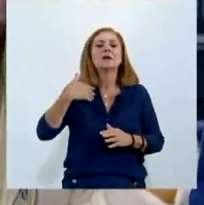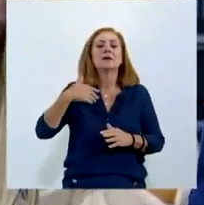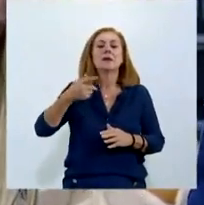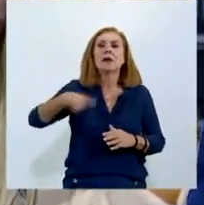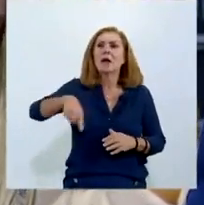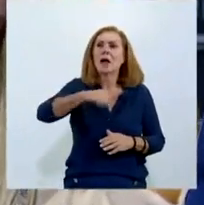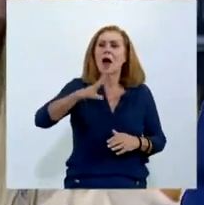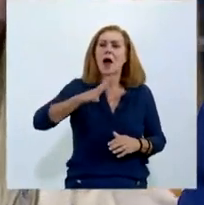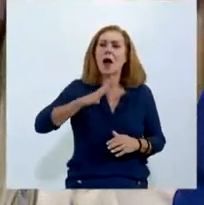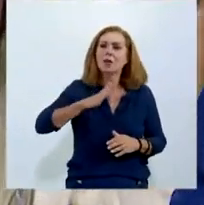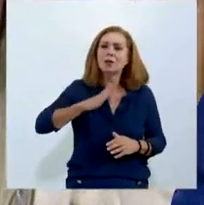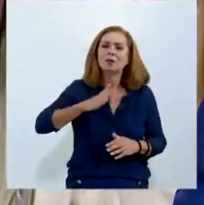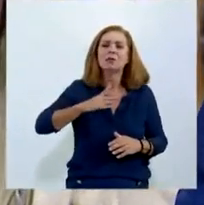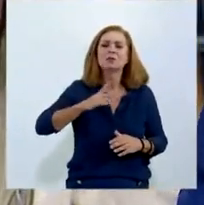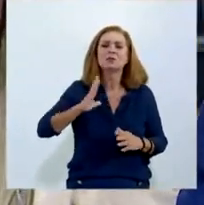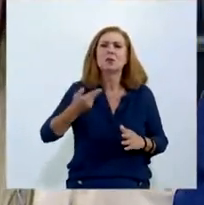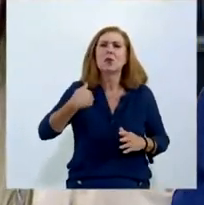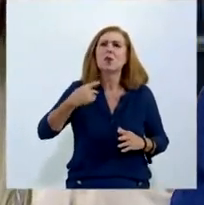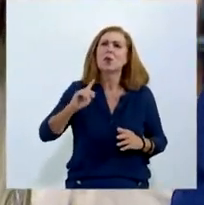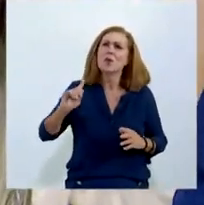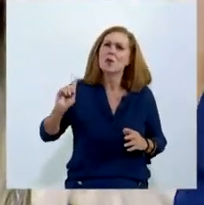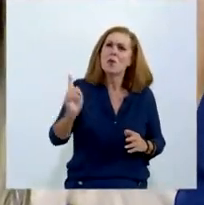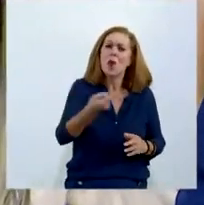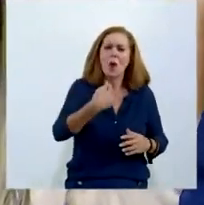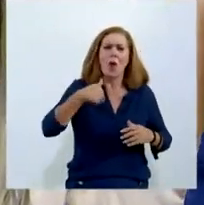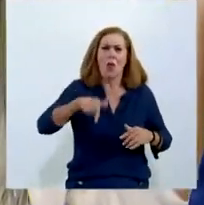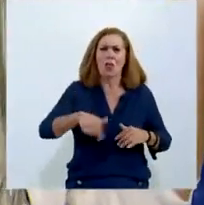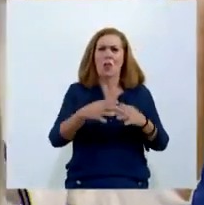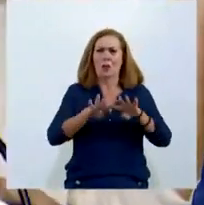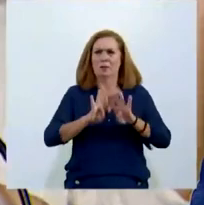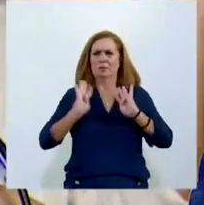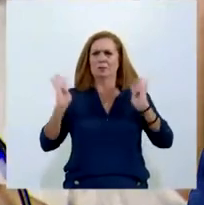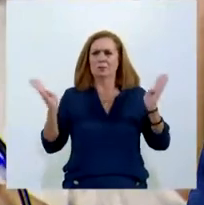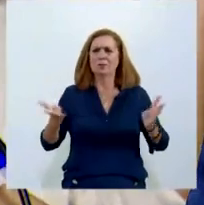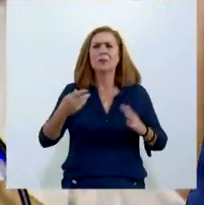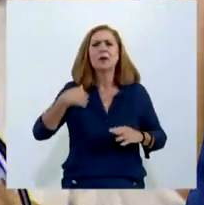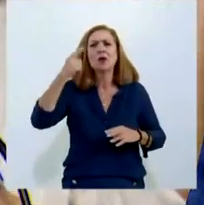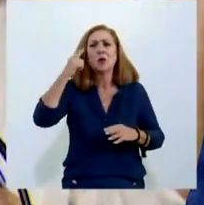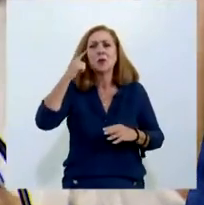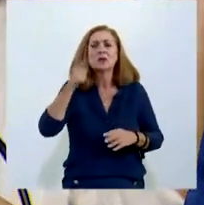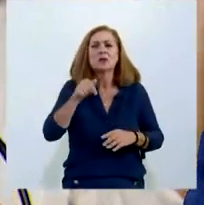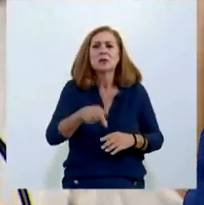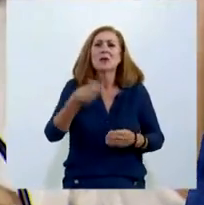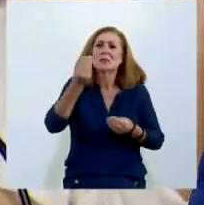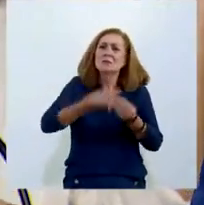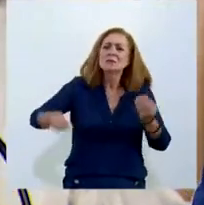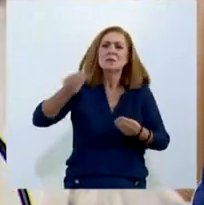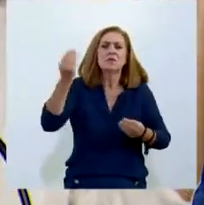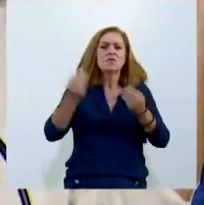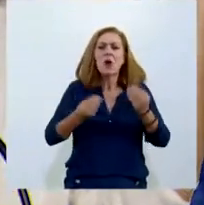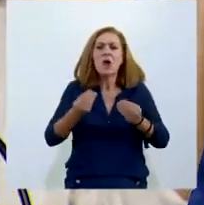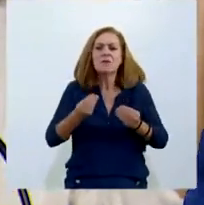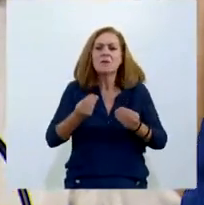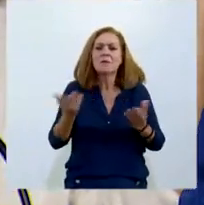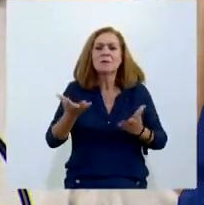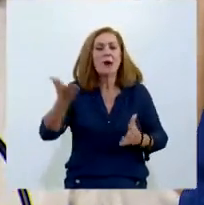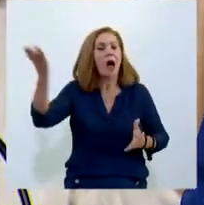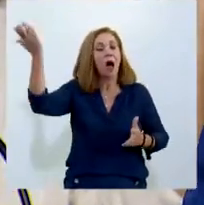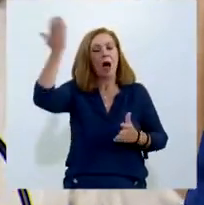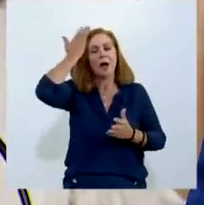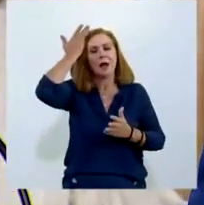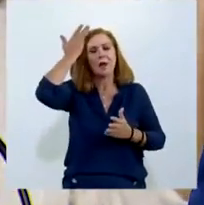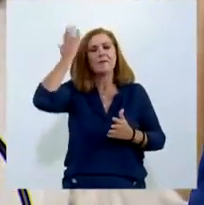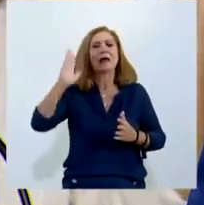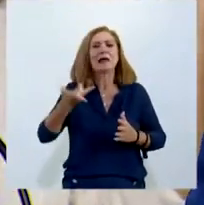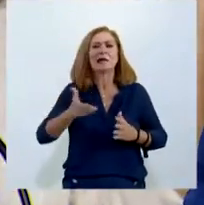Ελλήνων πολιτών και νομίζω όλων μέσα στην αίθουσα αυτή, το μεγαλύτερο πρόβλημα για τον Έλληνα πολίτη, κύριε Πρόεδρε, είναι η ακρίβεια. Είναι η